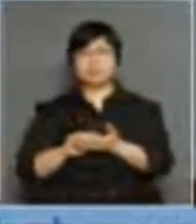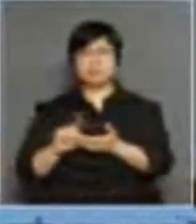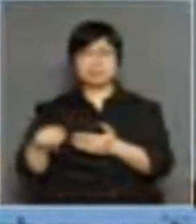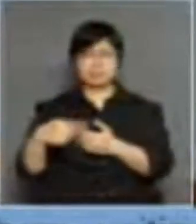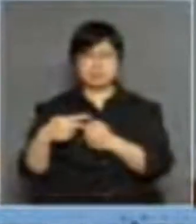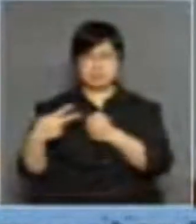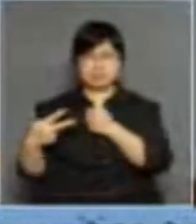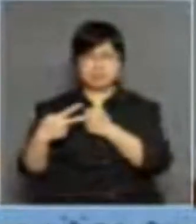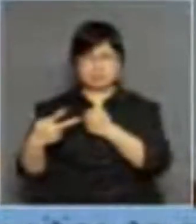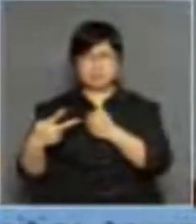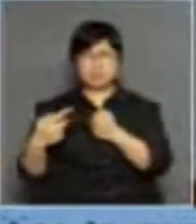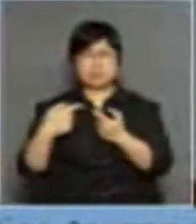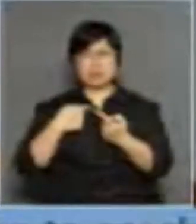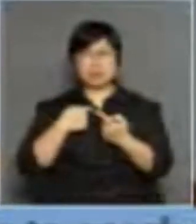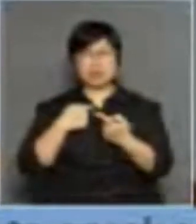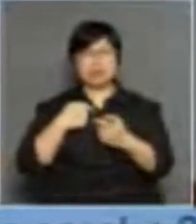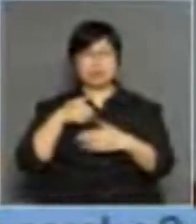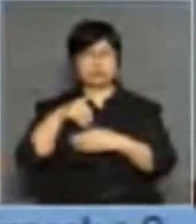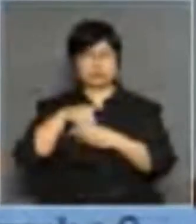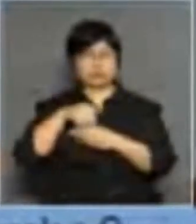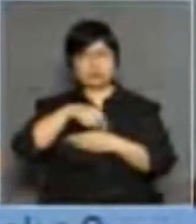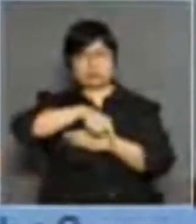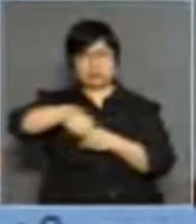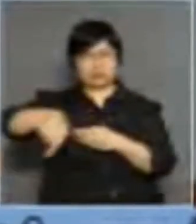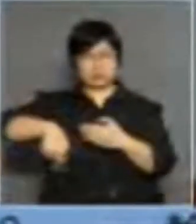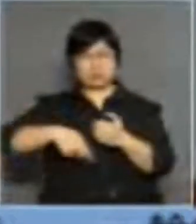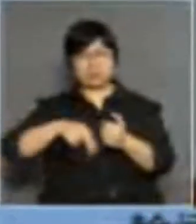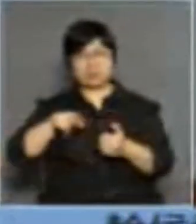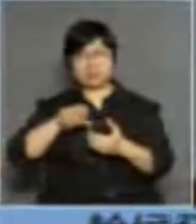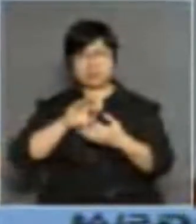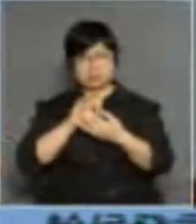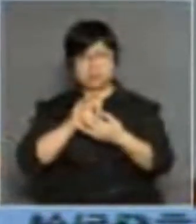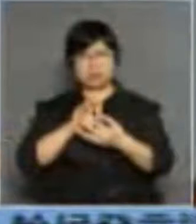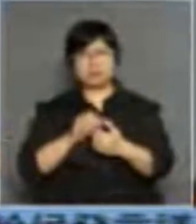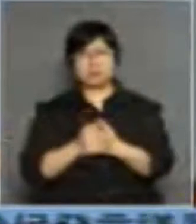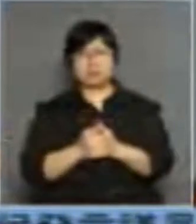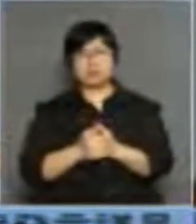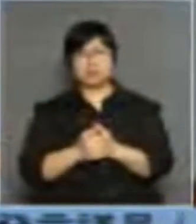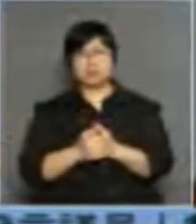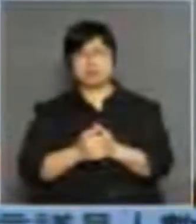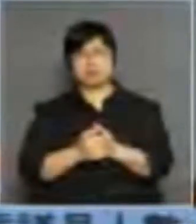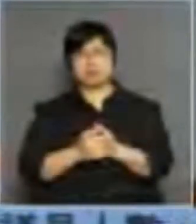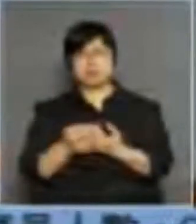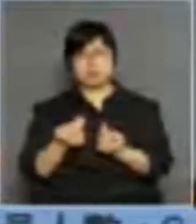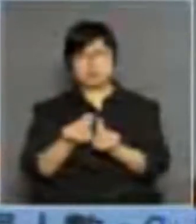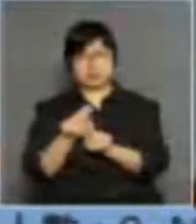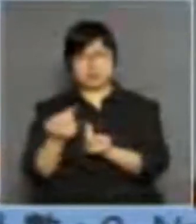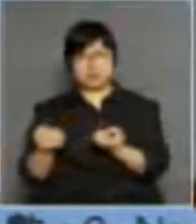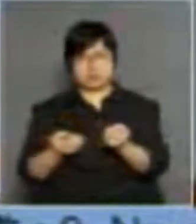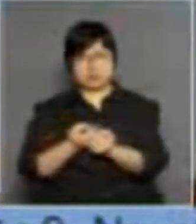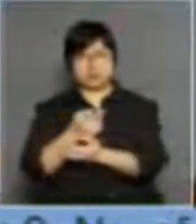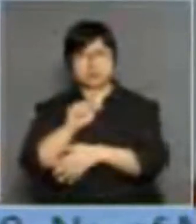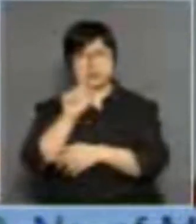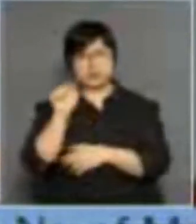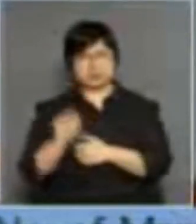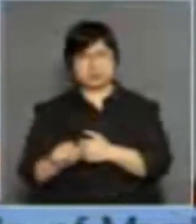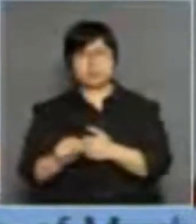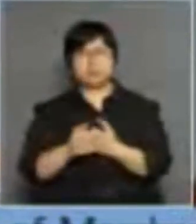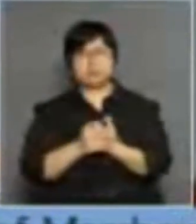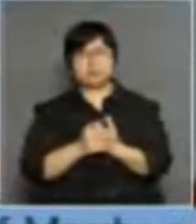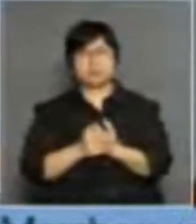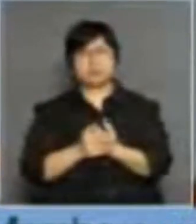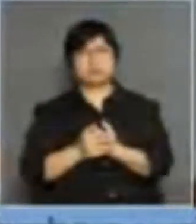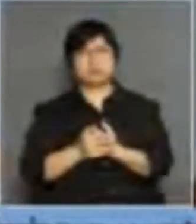都是在我選區是有關的，就是郊野公園的問題。 主席，